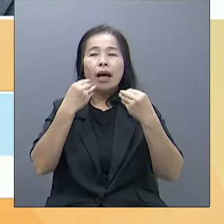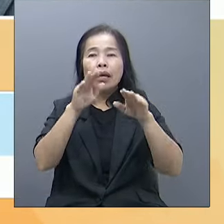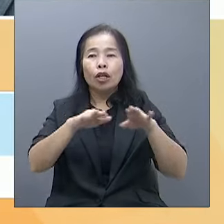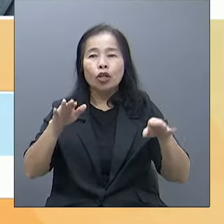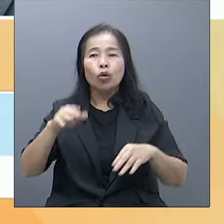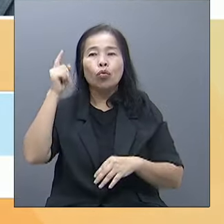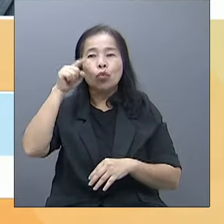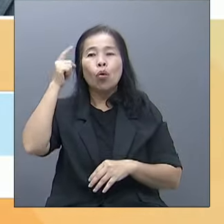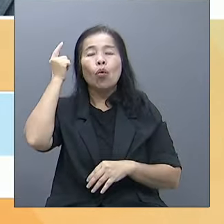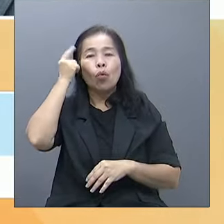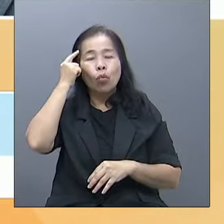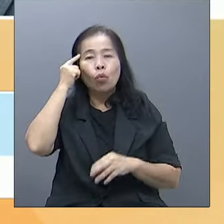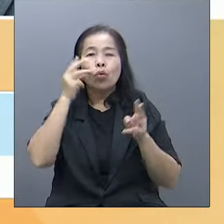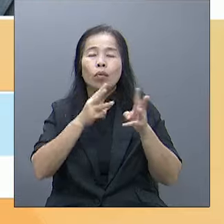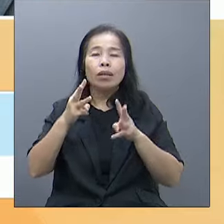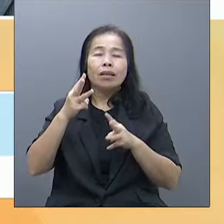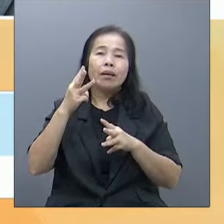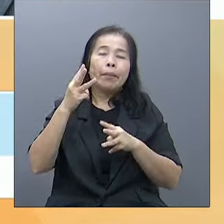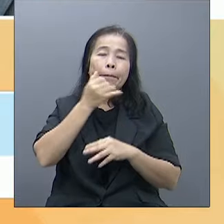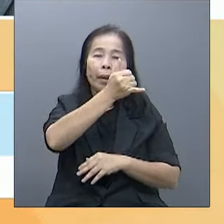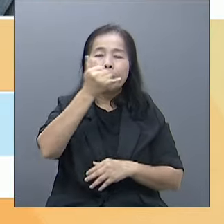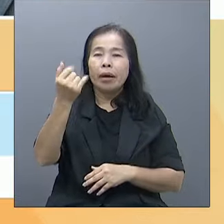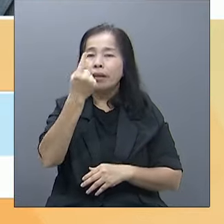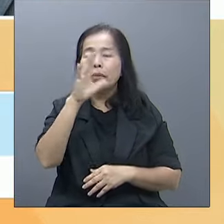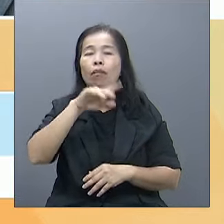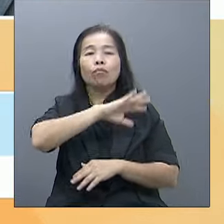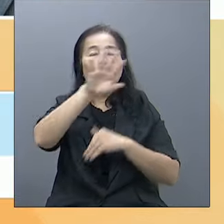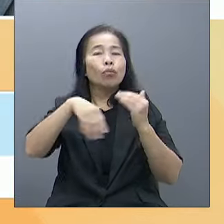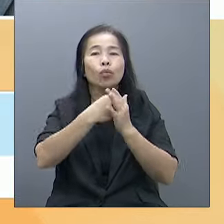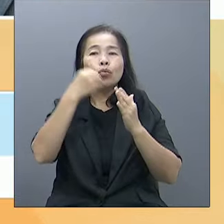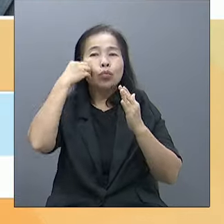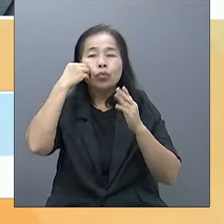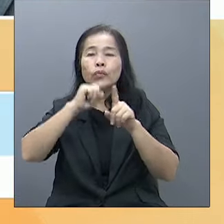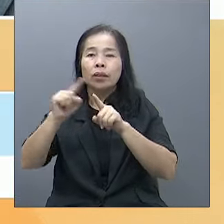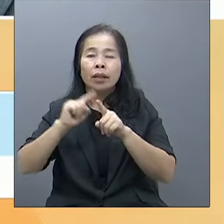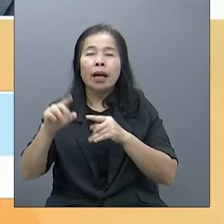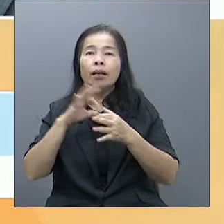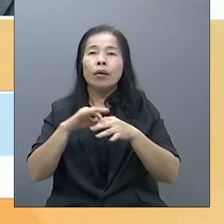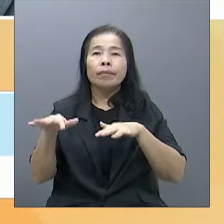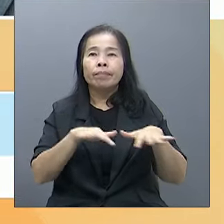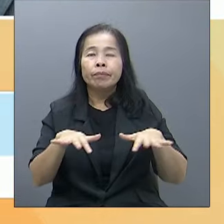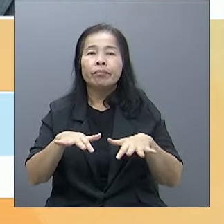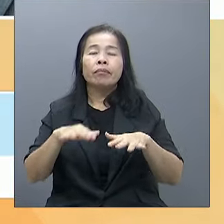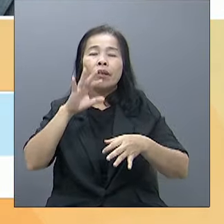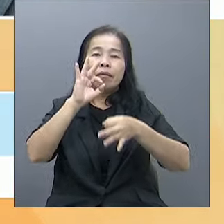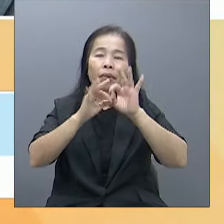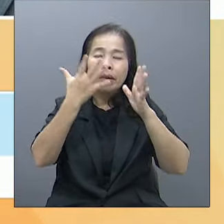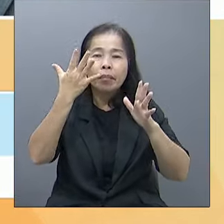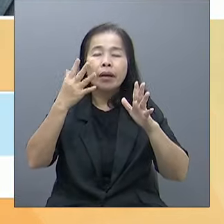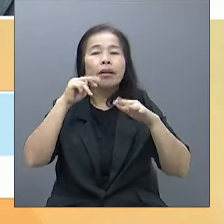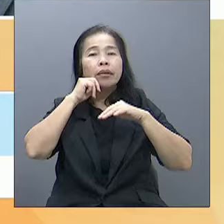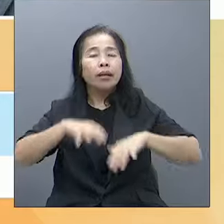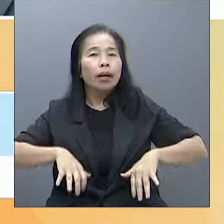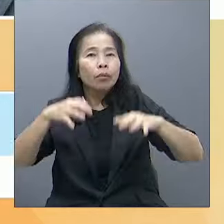ไม่ใช่เฉพาะเรื่องการเดินทางอย่างเดียวนะครับแต่ทุกเรื่องนะครับไม่ว่าจะเป็นเรื่องของภัยพิบัติไฟไหม ้ อะไรนะพ